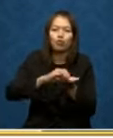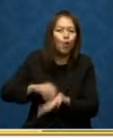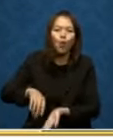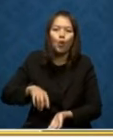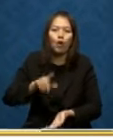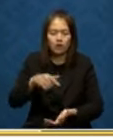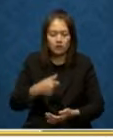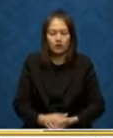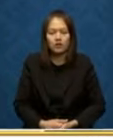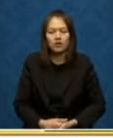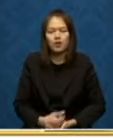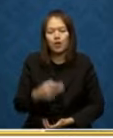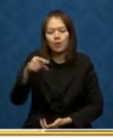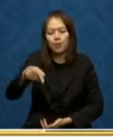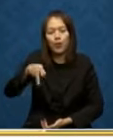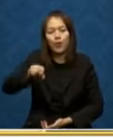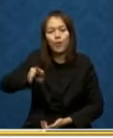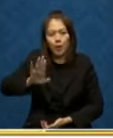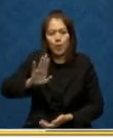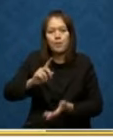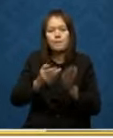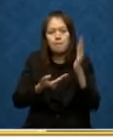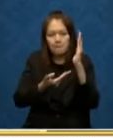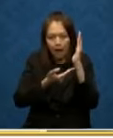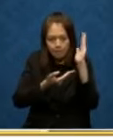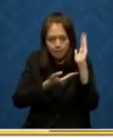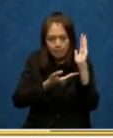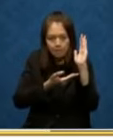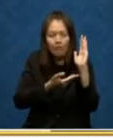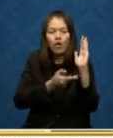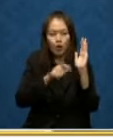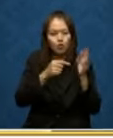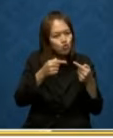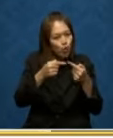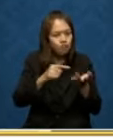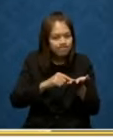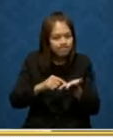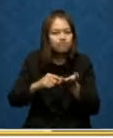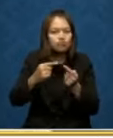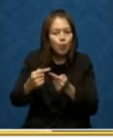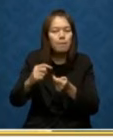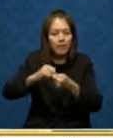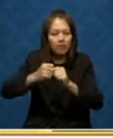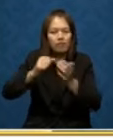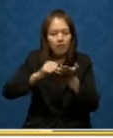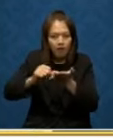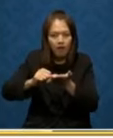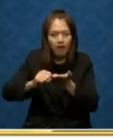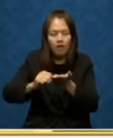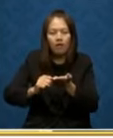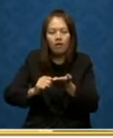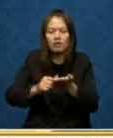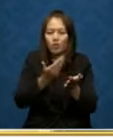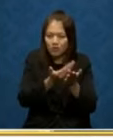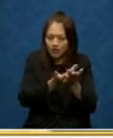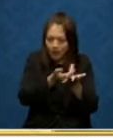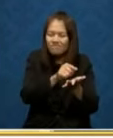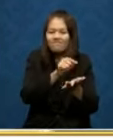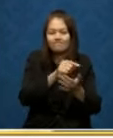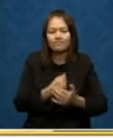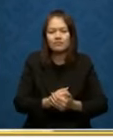เพราะฉะนั้นพรบตามต้องเสนอต่อนะครับเพื่อที่จะแก้ปัญหาโครงสร้างราคาปาล์ม